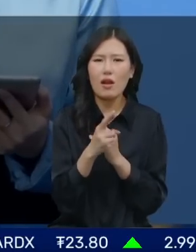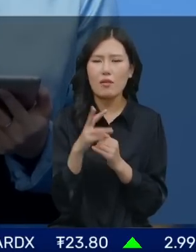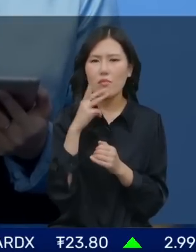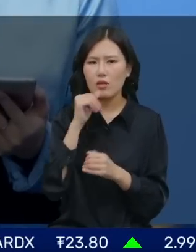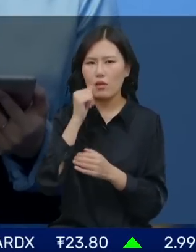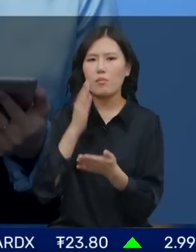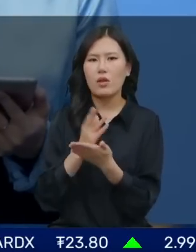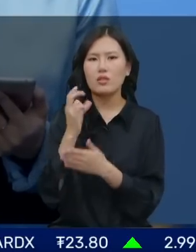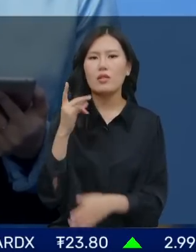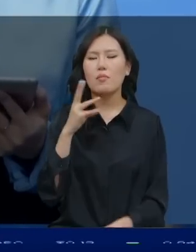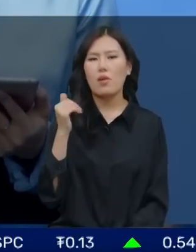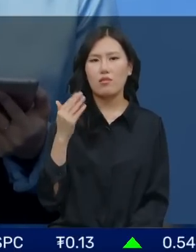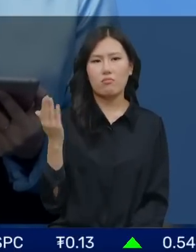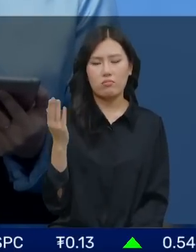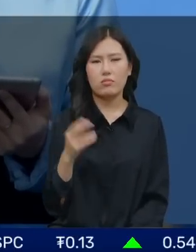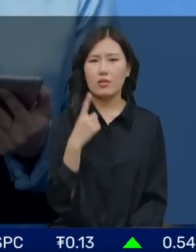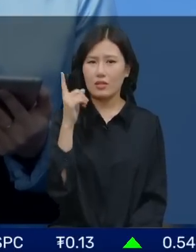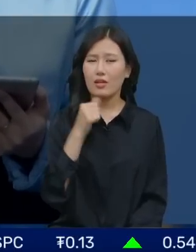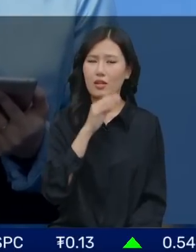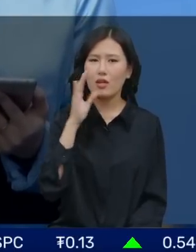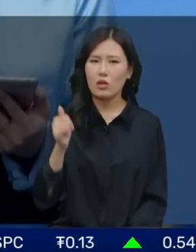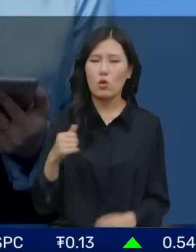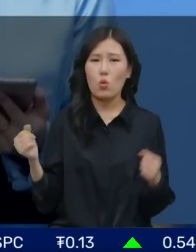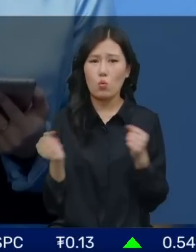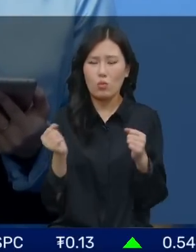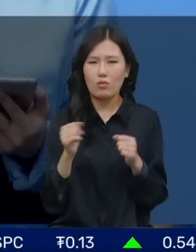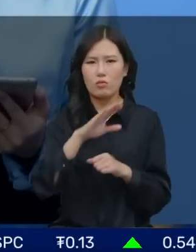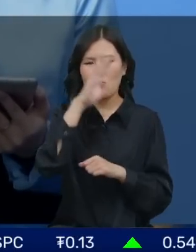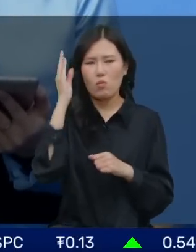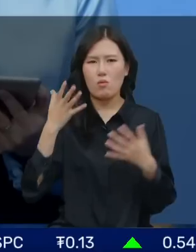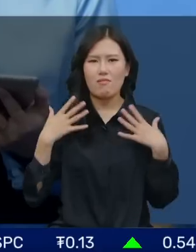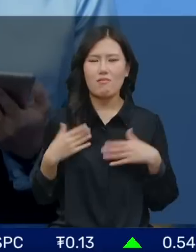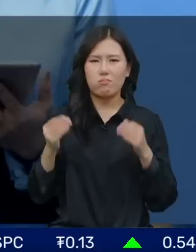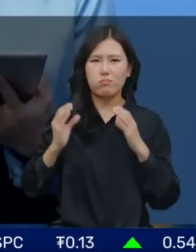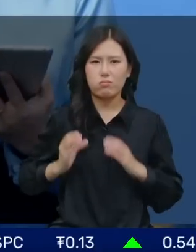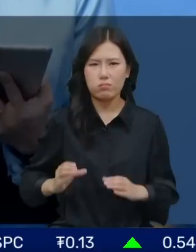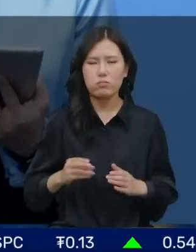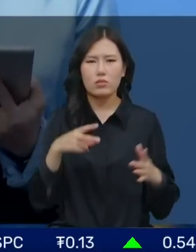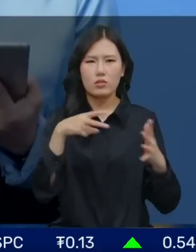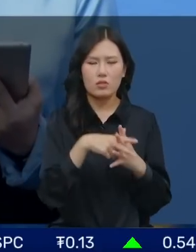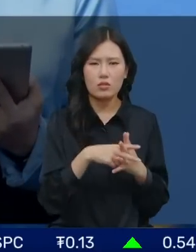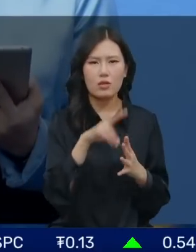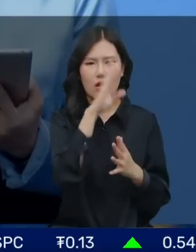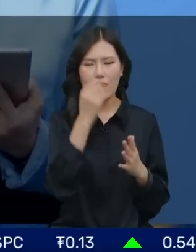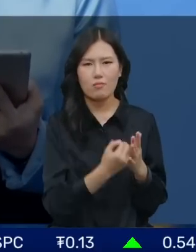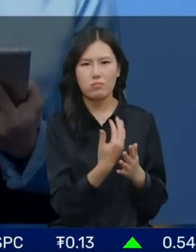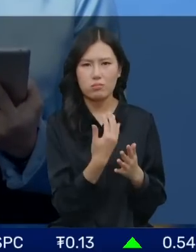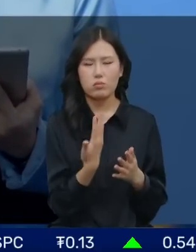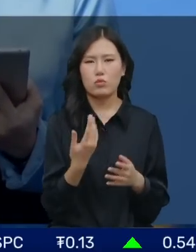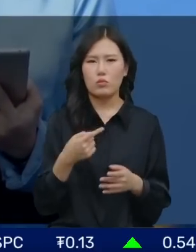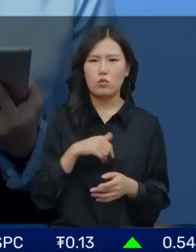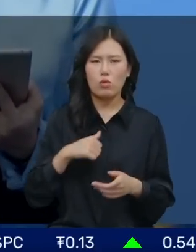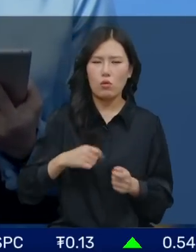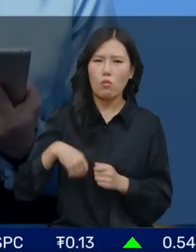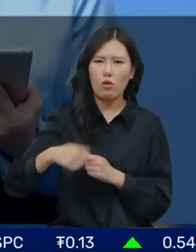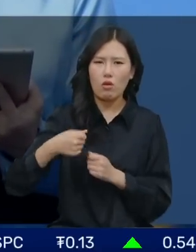Циндма, нэг асуулт байна. Тэгэхээр өвлийн удирал болохоор дулаан хувцас, мөн халаалт, цахилгаан гэдэг нэг хүнээс бүн, хувь хүнээс маш их хэмжээний зардал гардаг